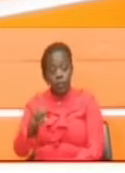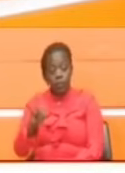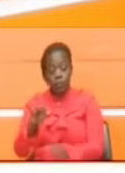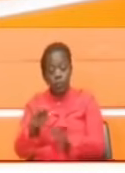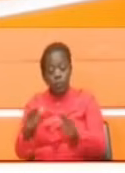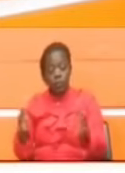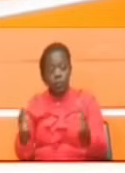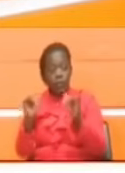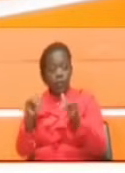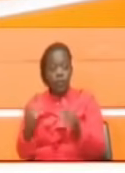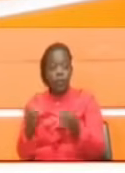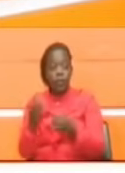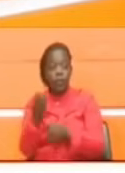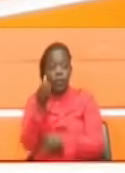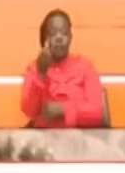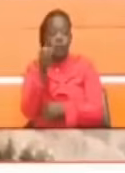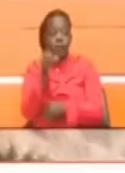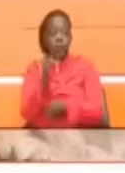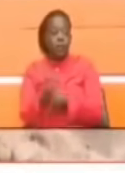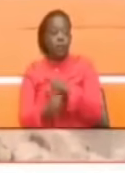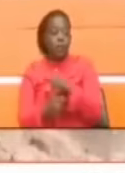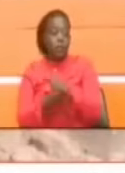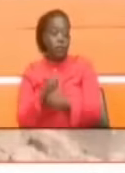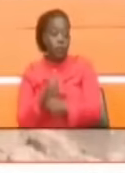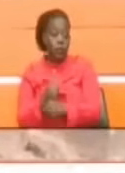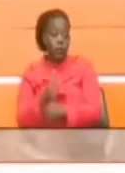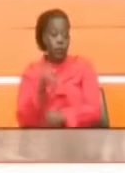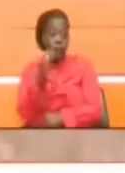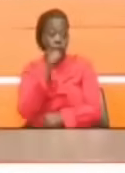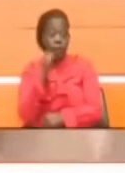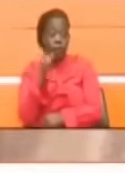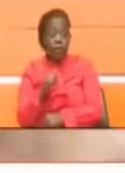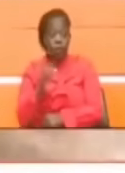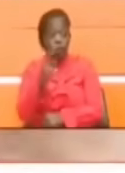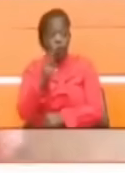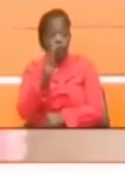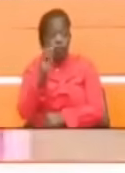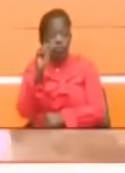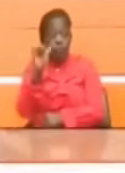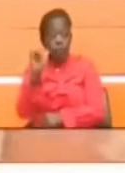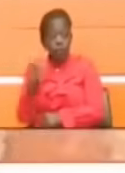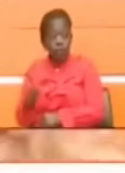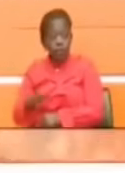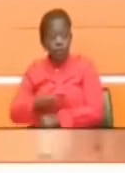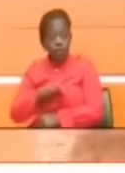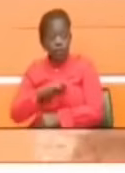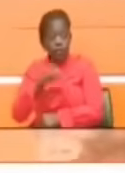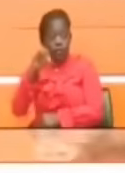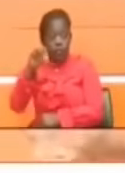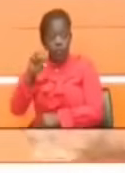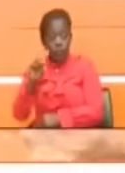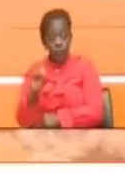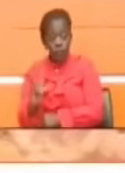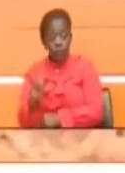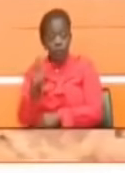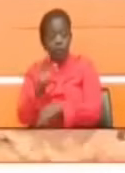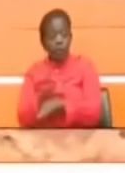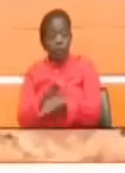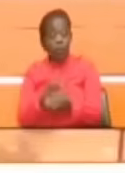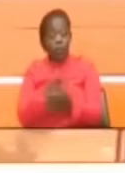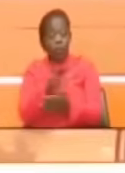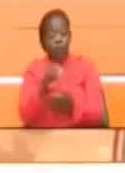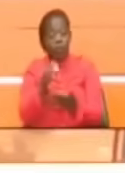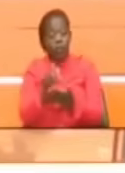gy'amazeeko emyaka 6. Omukadde Zarango Betty w'emyaka 9 ow'oku kyalo Basiima Kikooza Mukono asobedde